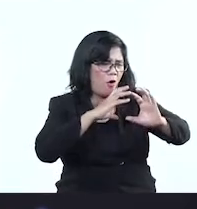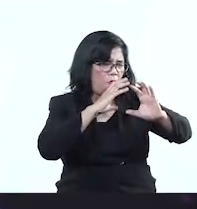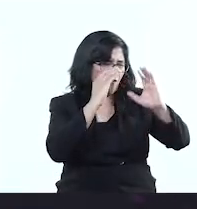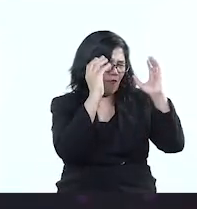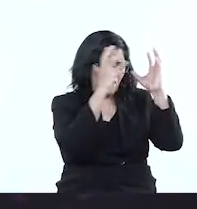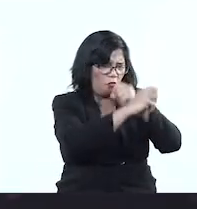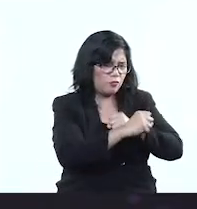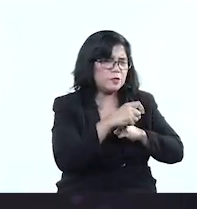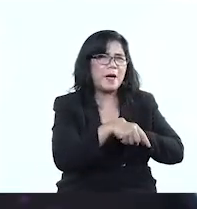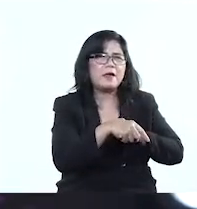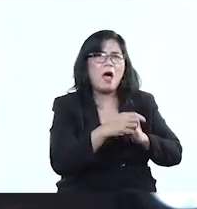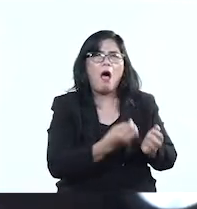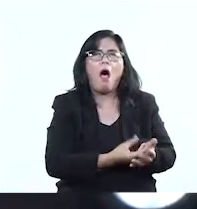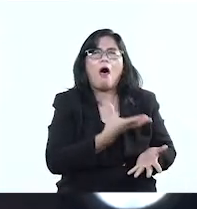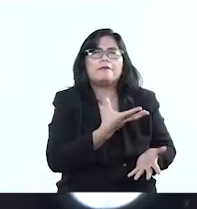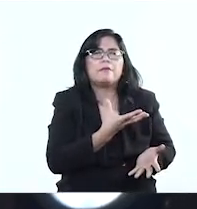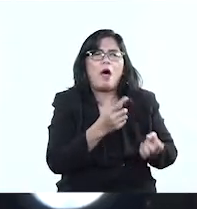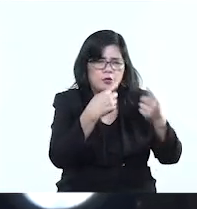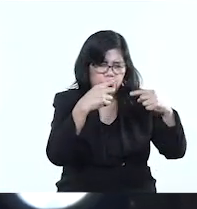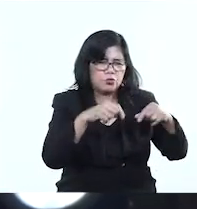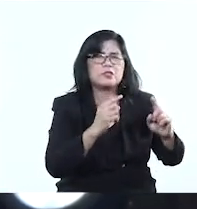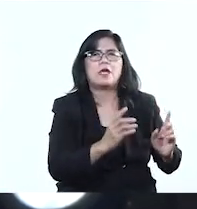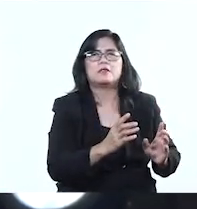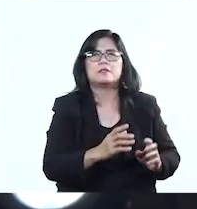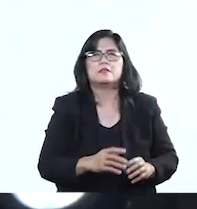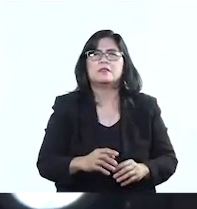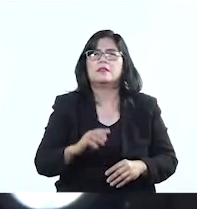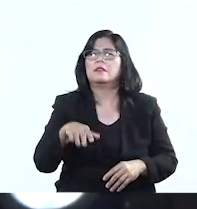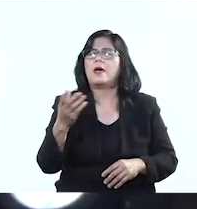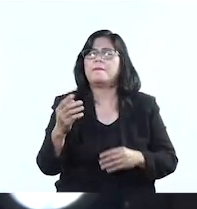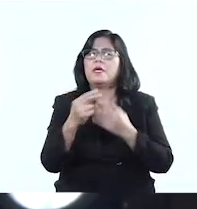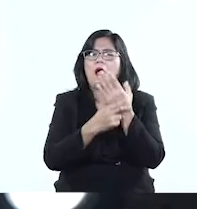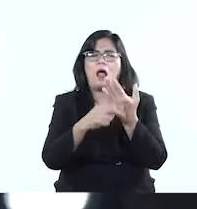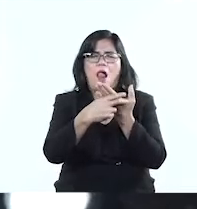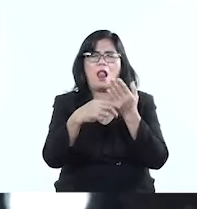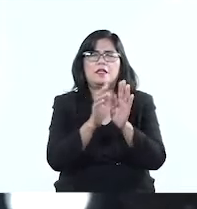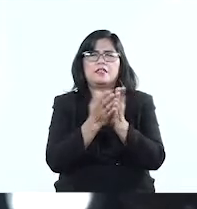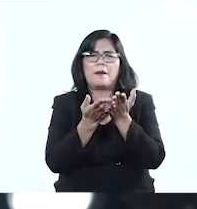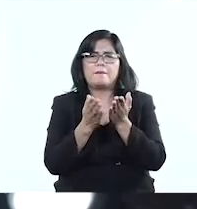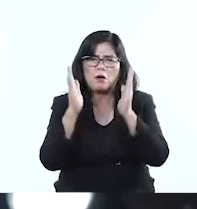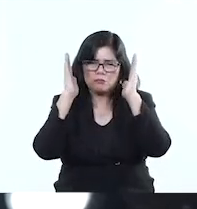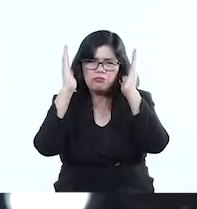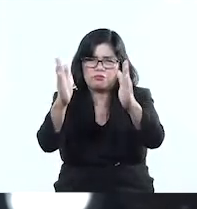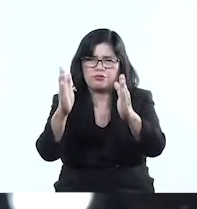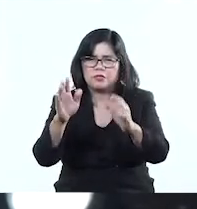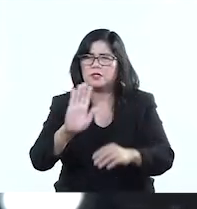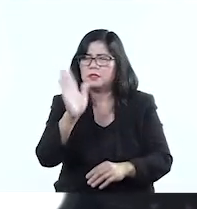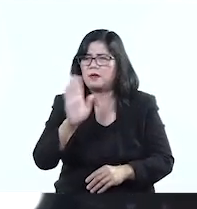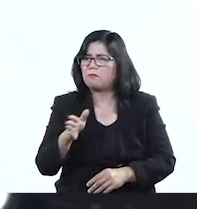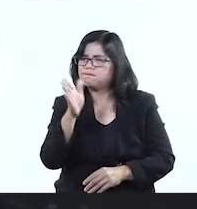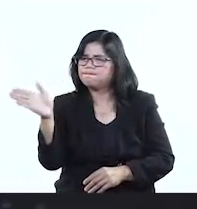pada kekayaan Wah kita mudah pilek kamu tidak memiliki Rima pemilik ikan itu kamu diberkati kamu gak tetapi naik kamu nggak menyediakan menjadi